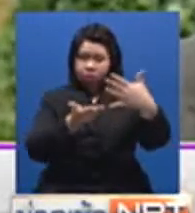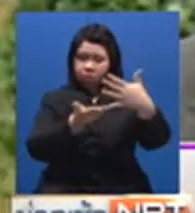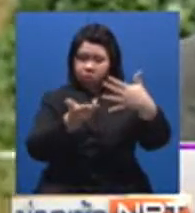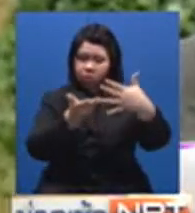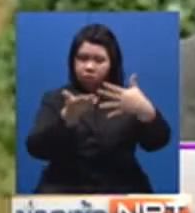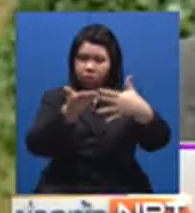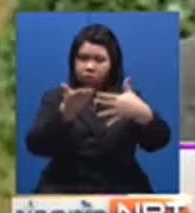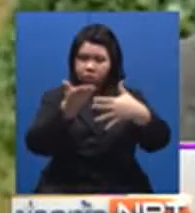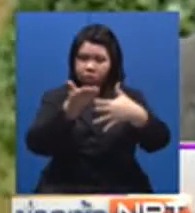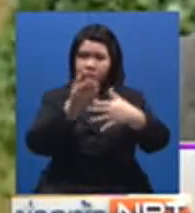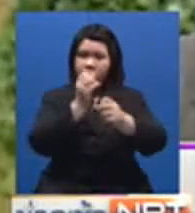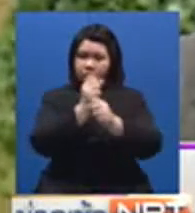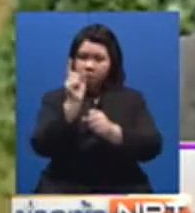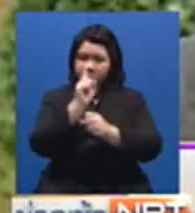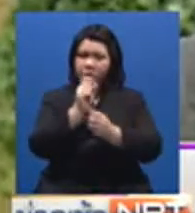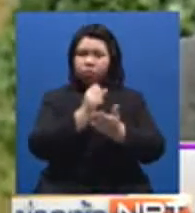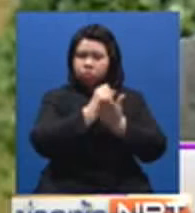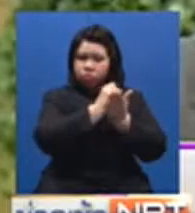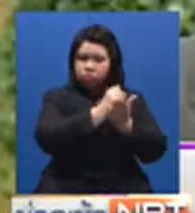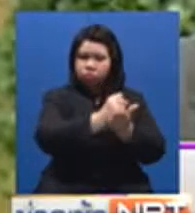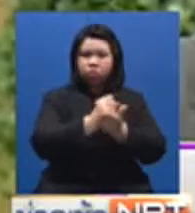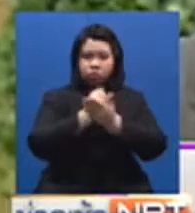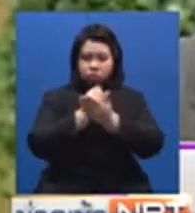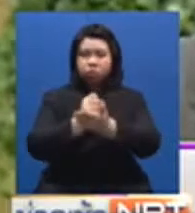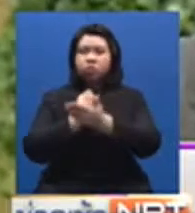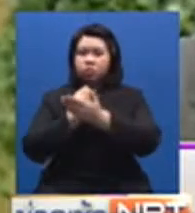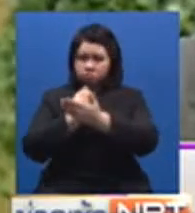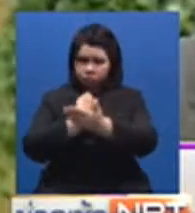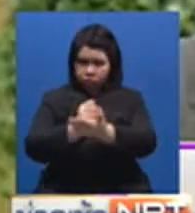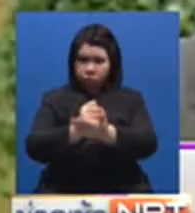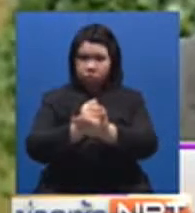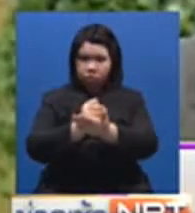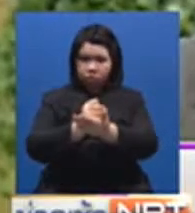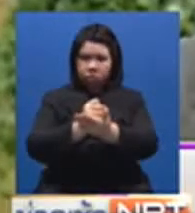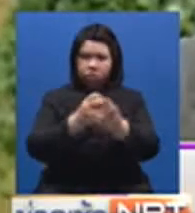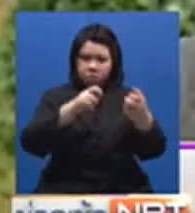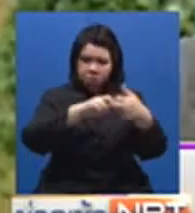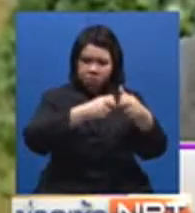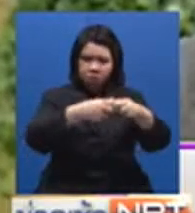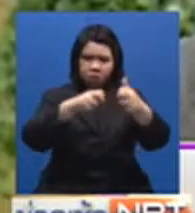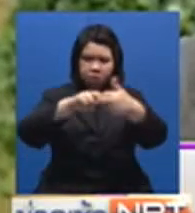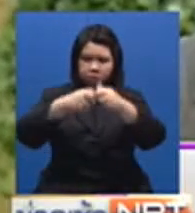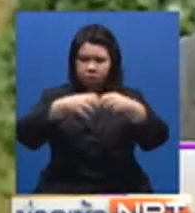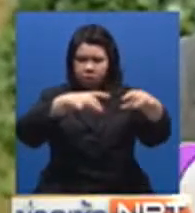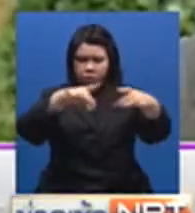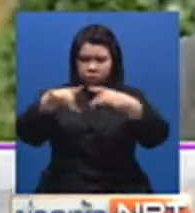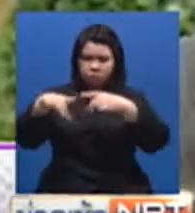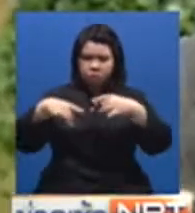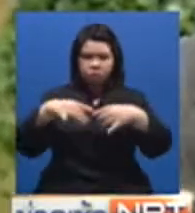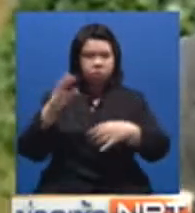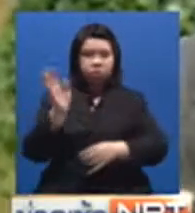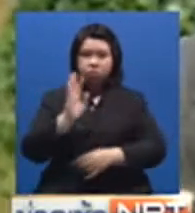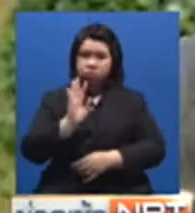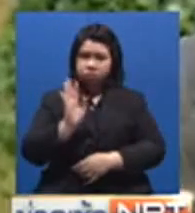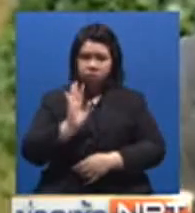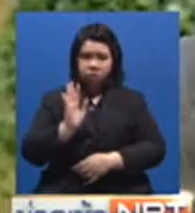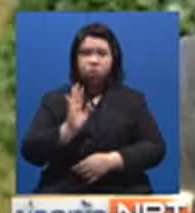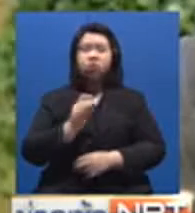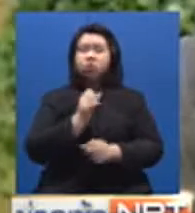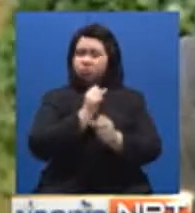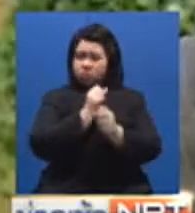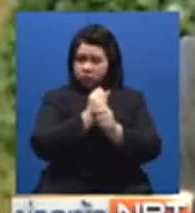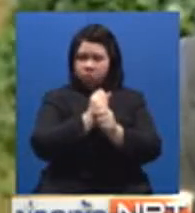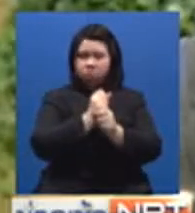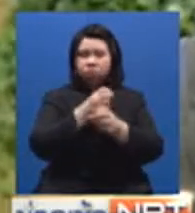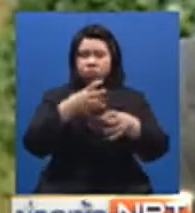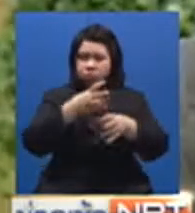ก็ทำที่ก็ช่วยกันสิก็ช่วยกันถ้ามัวต่อตีรันฟันแทงต่อสู้กันไปตลอดทำอะไรก็ขยับไม่ได้สรุปไม่